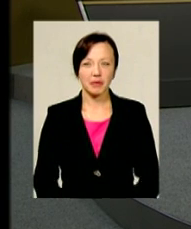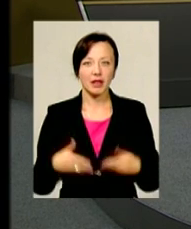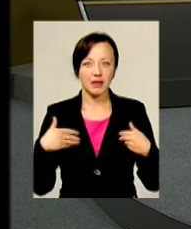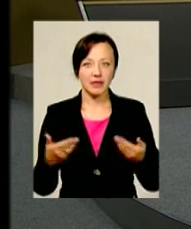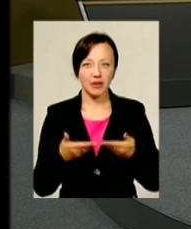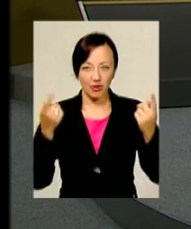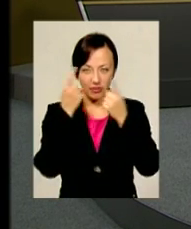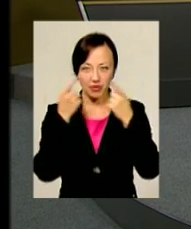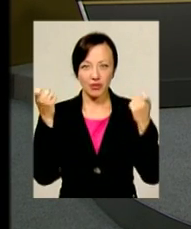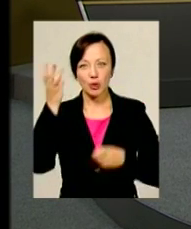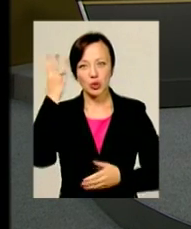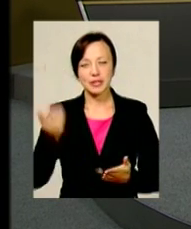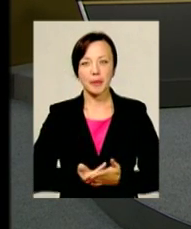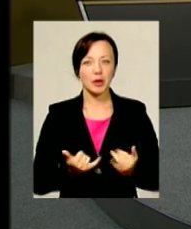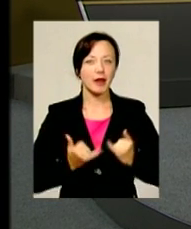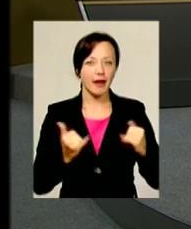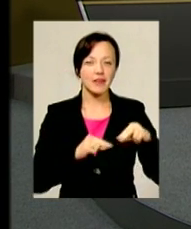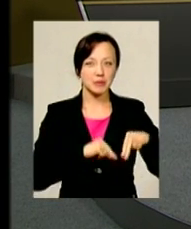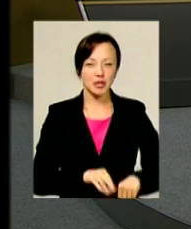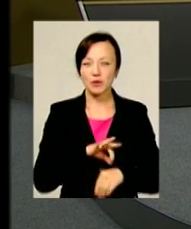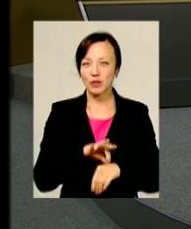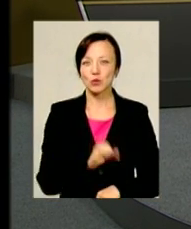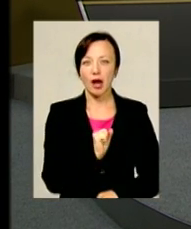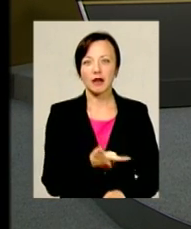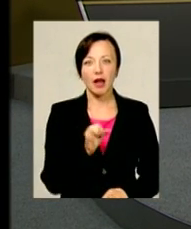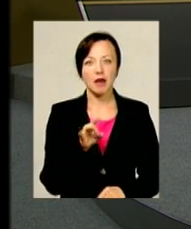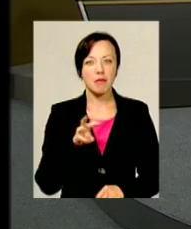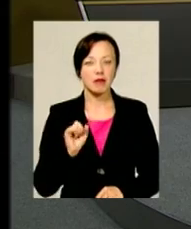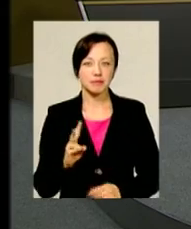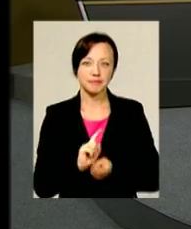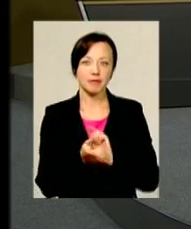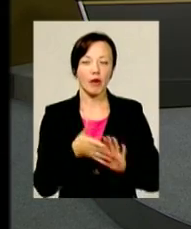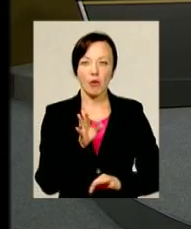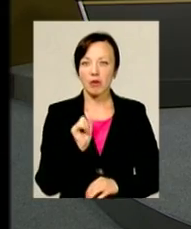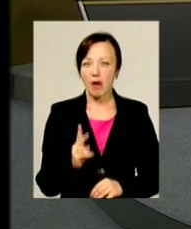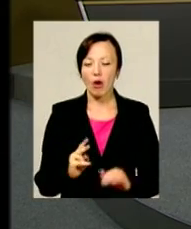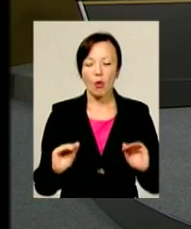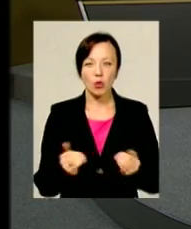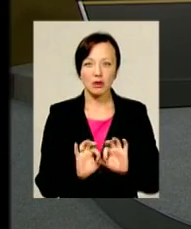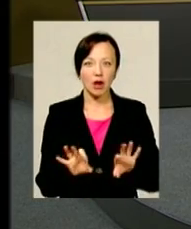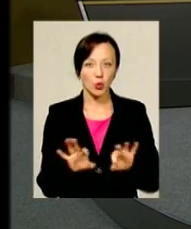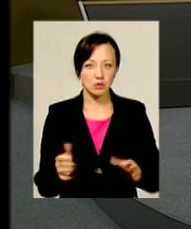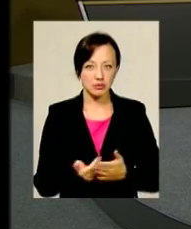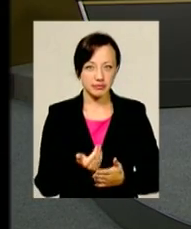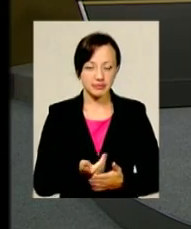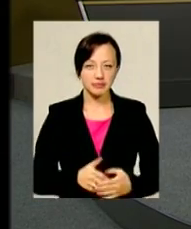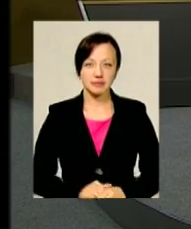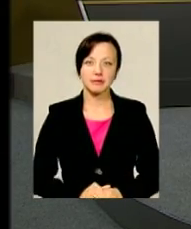Вітаю, в ефірі «Подільська панорама». У студії працюють Анна Герман та Ольга Рибак. Далі короткий анонс випуску.